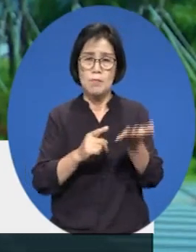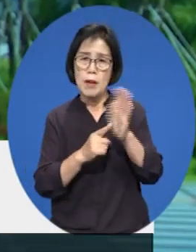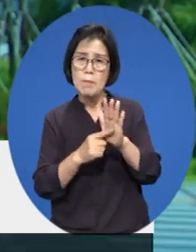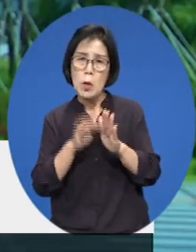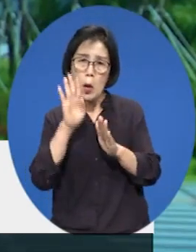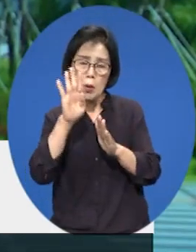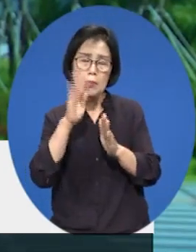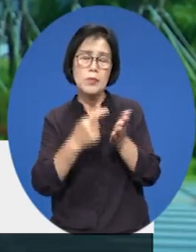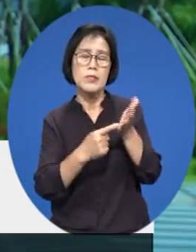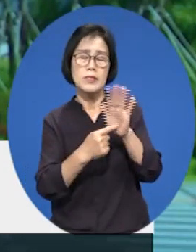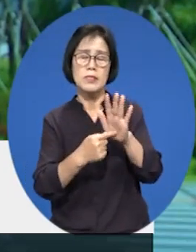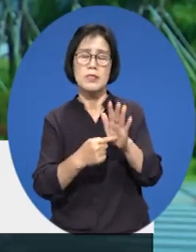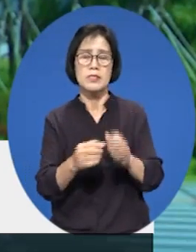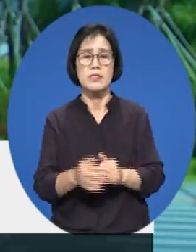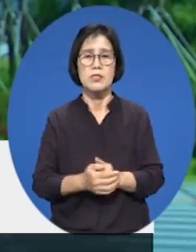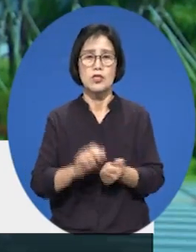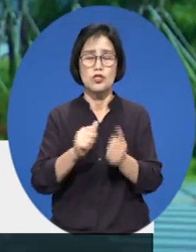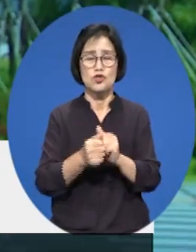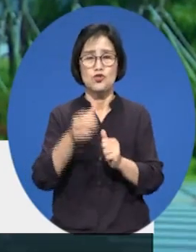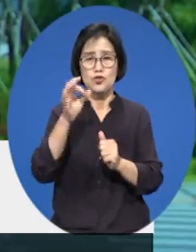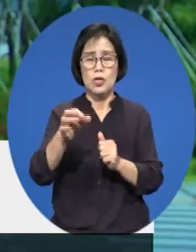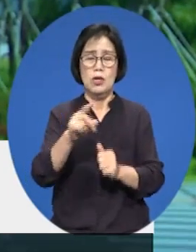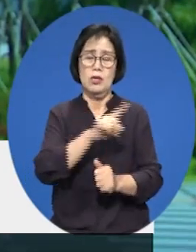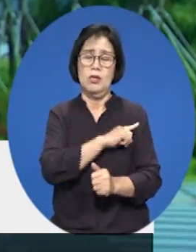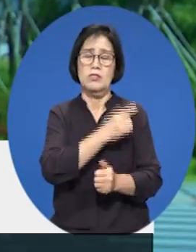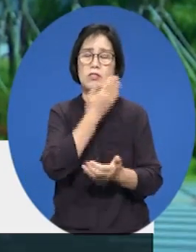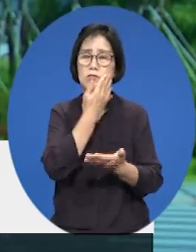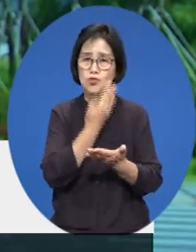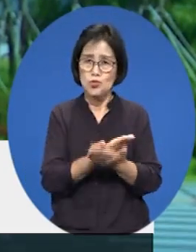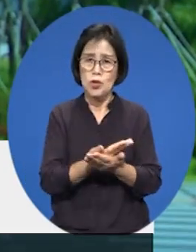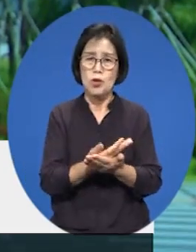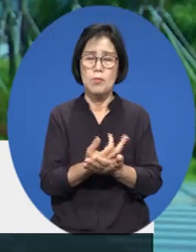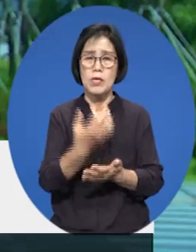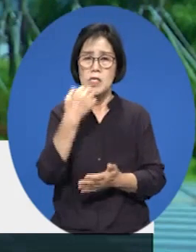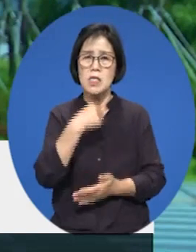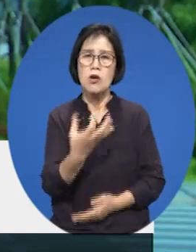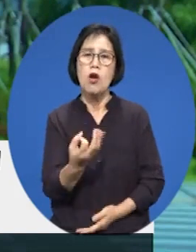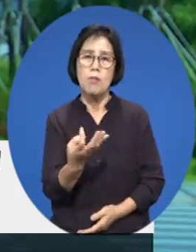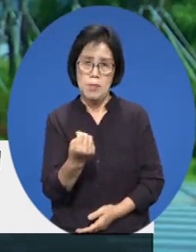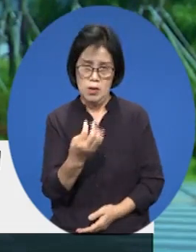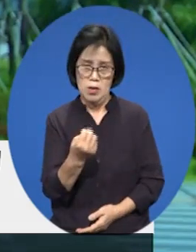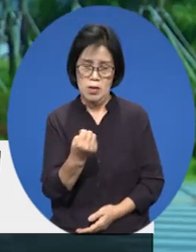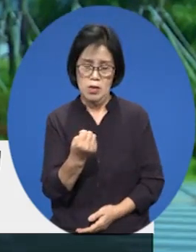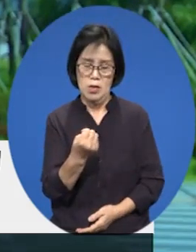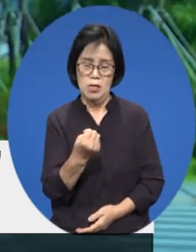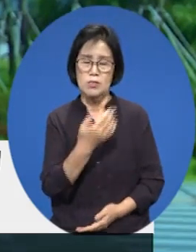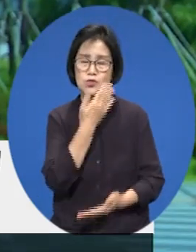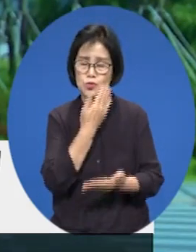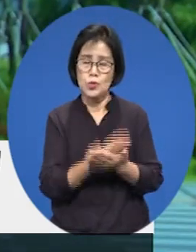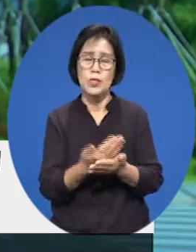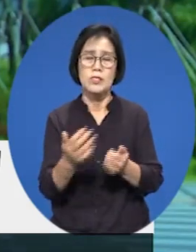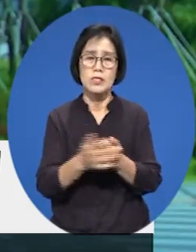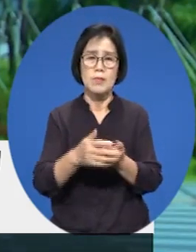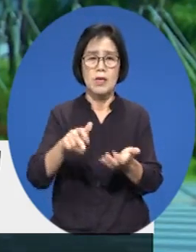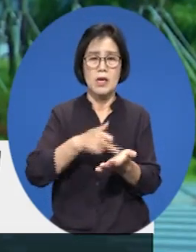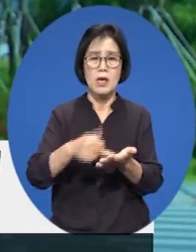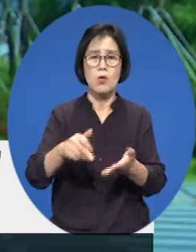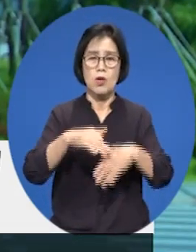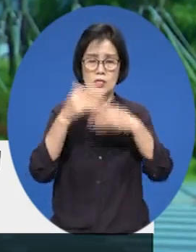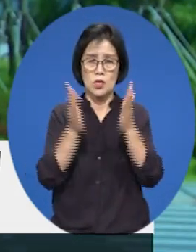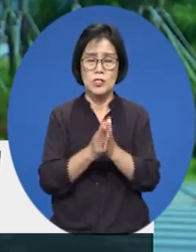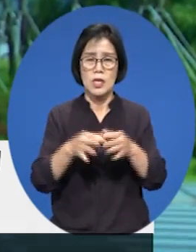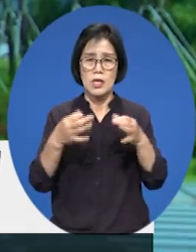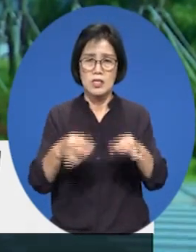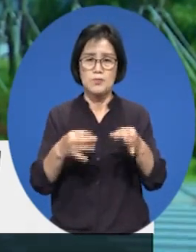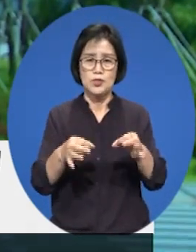조만간 발표될 것인데 주가 라고 하는 것은 제일 중요한 것이 얼마나 이 이거 벌어들인 야 에 달려 있습니다 카카오가 전체 금융의